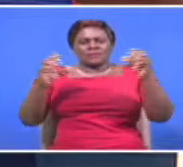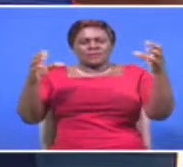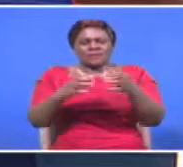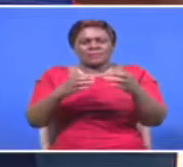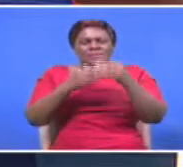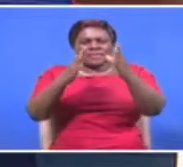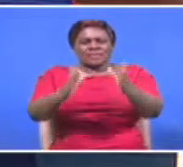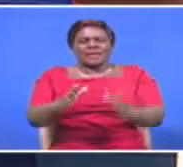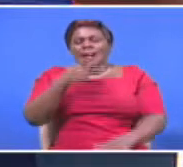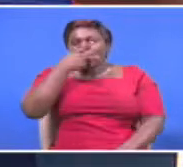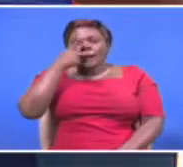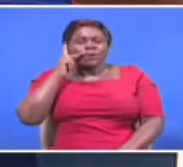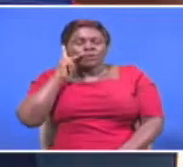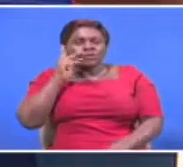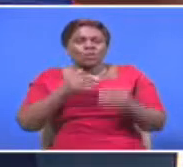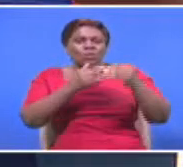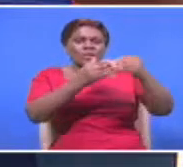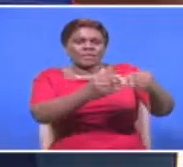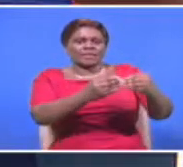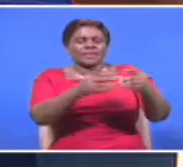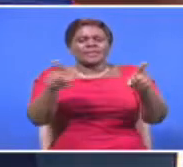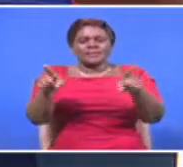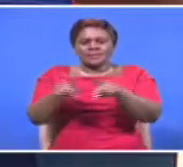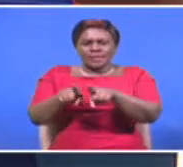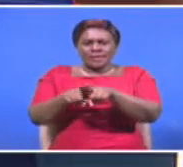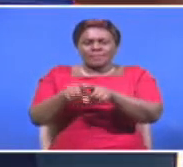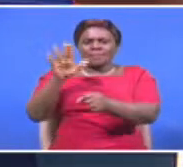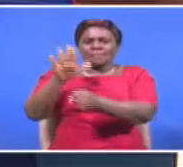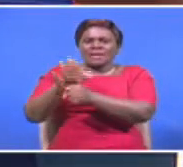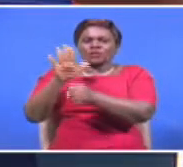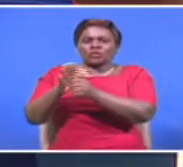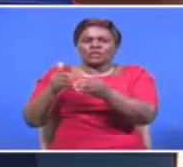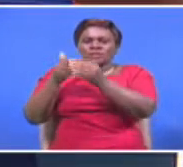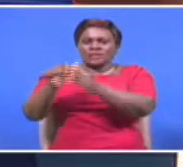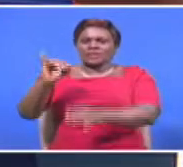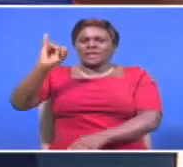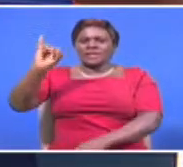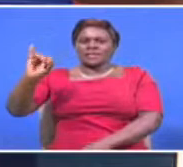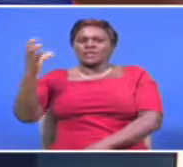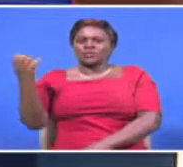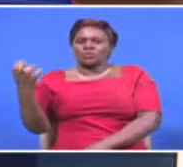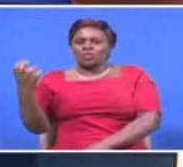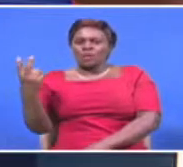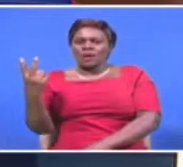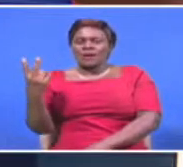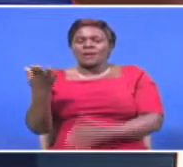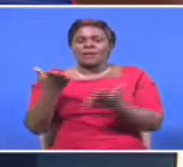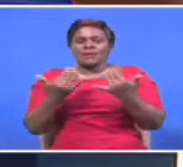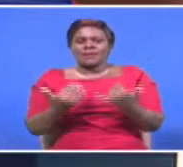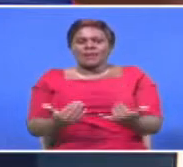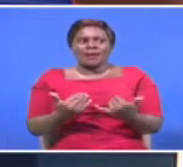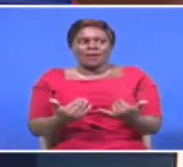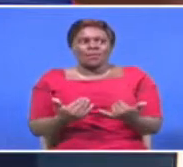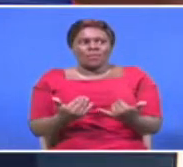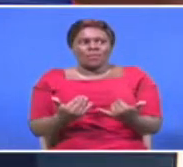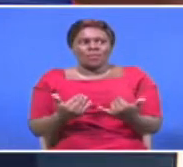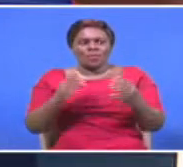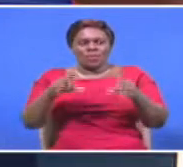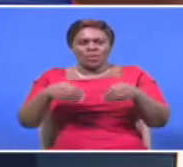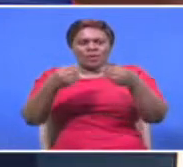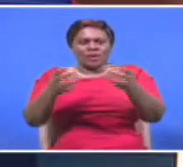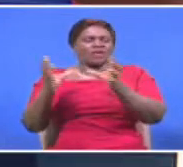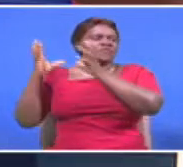kinara wa chama cha Wiper Kalonzo Musyoka na kiongozi wa wengi katika bunge la taifa Kimani Ichung'wah sasa kimeitwika